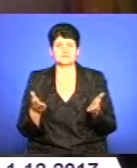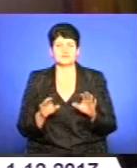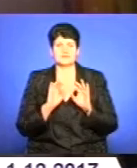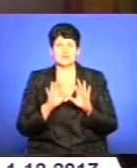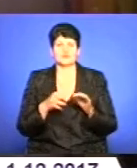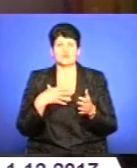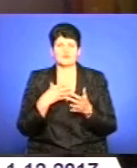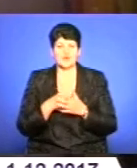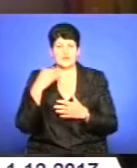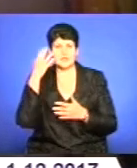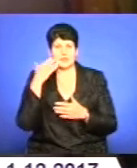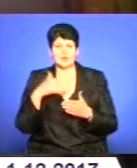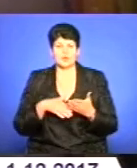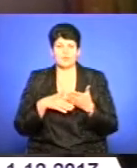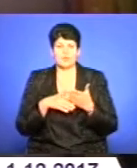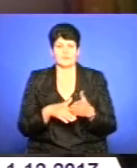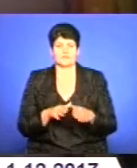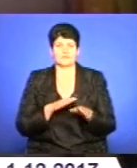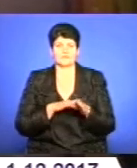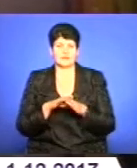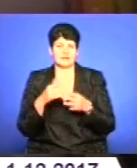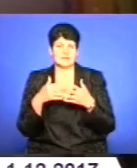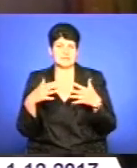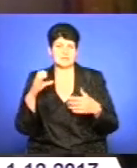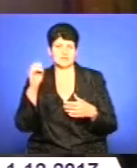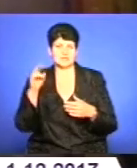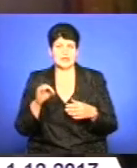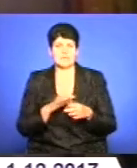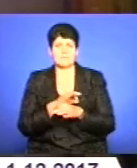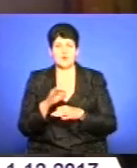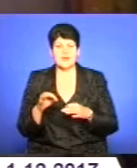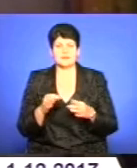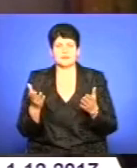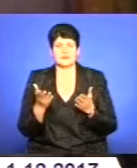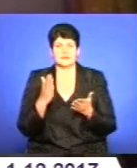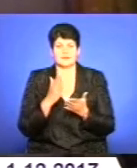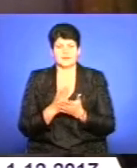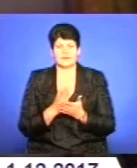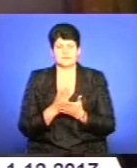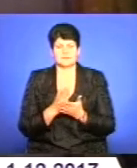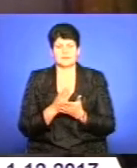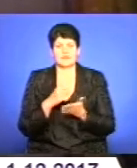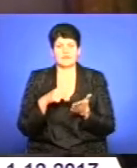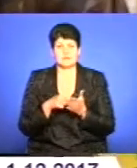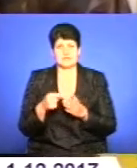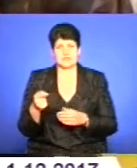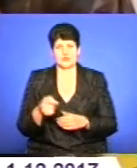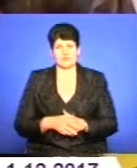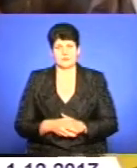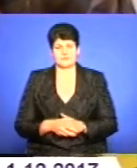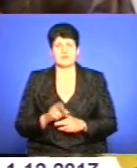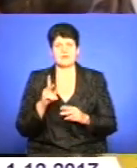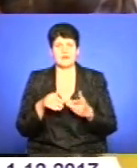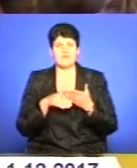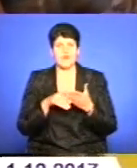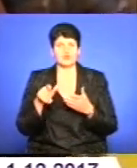свої ідеї і допомагають реалізовувати різноманітні соціальні проекти, які є в місті Тернополі. Як волонтери